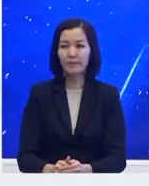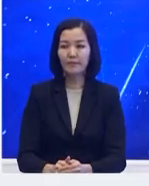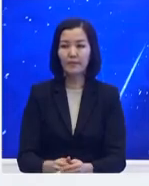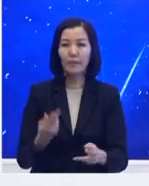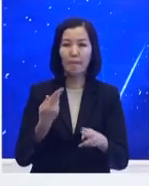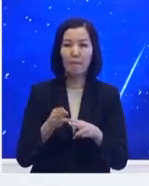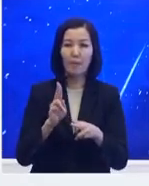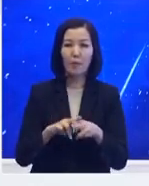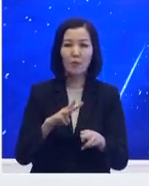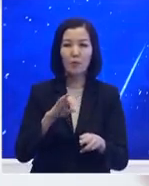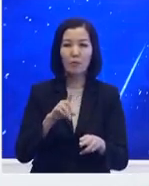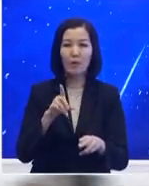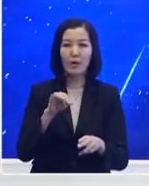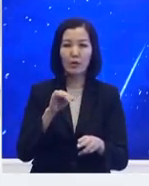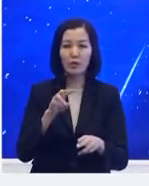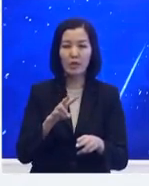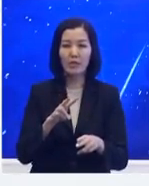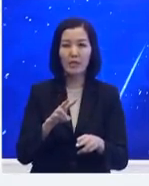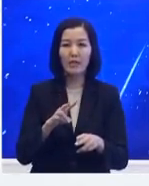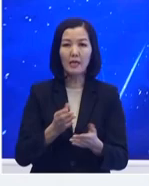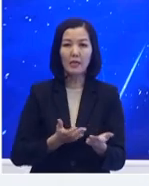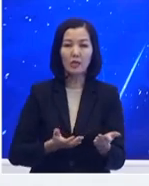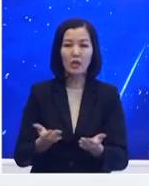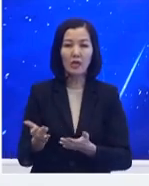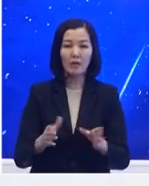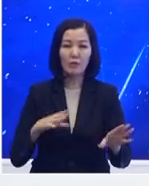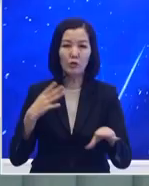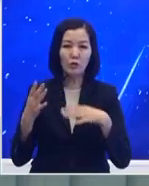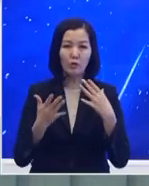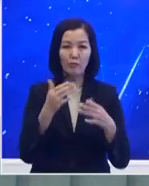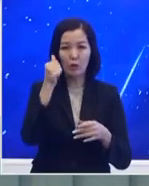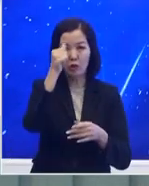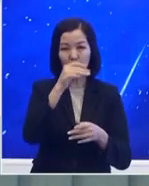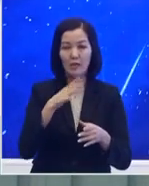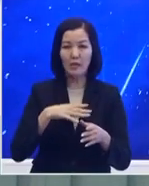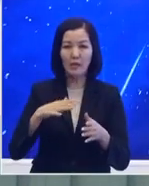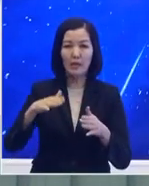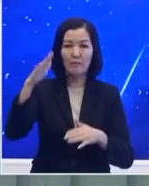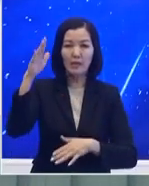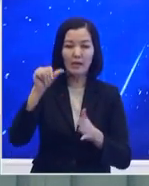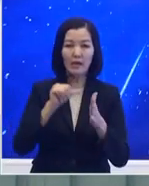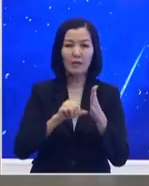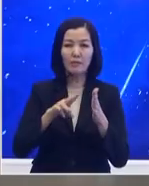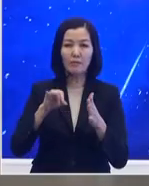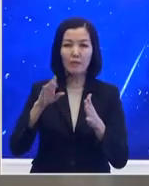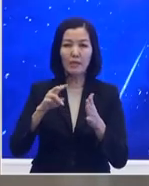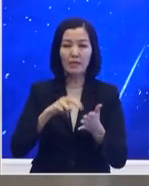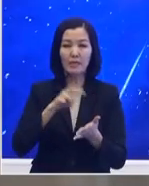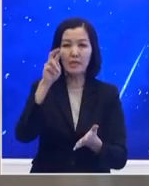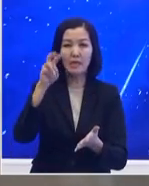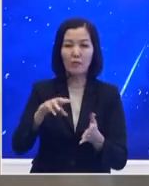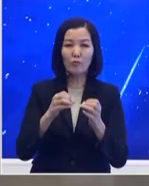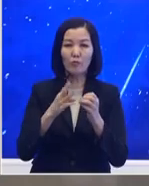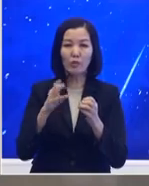Бұл Мағжан Амангелді ұлы. Оның шаңғы қоссайысымен айналысқанына 5 жыл. Қазір биіктігі 60 метрлік тұғырдан секіріп, артынша 15